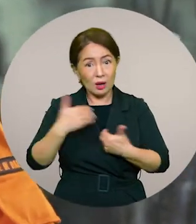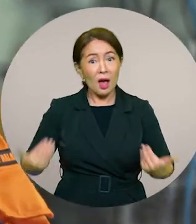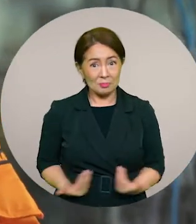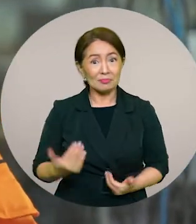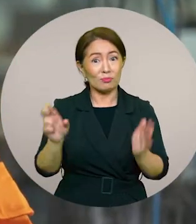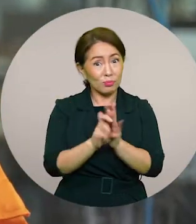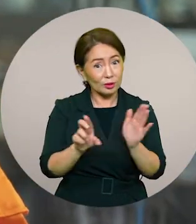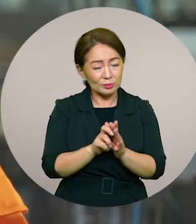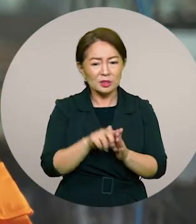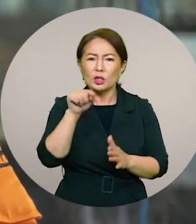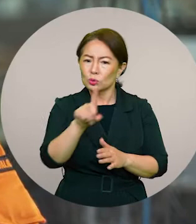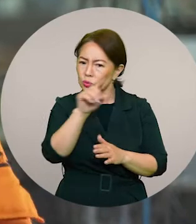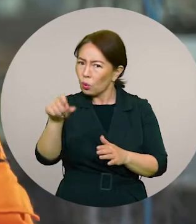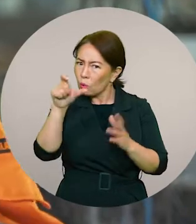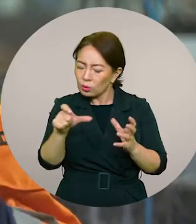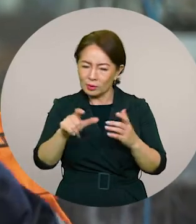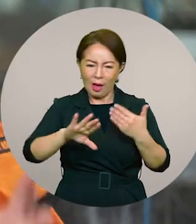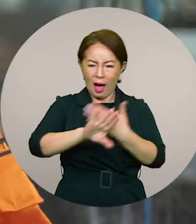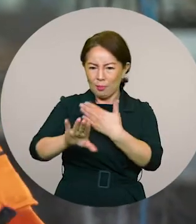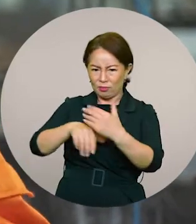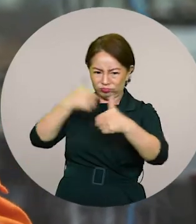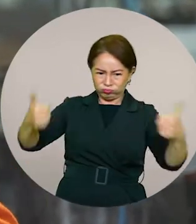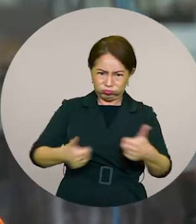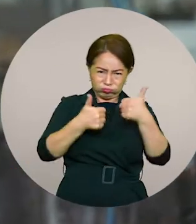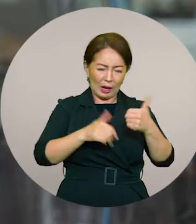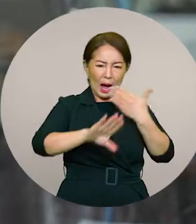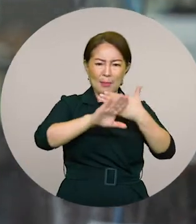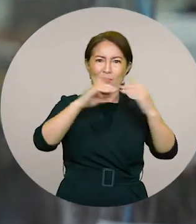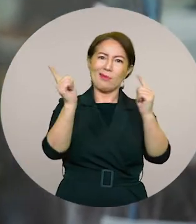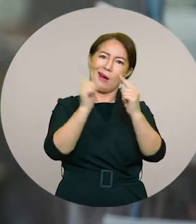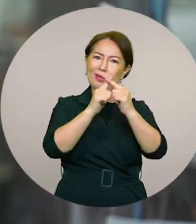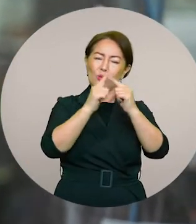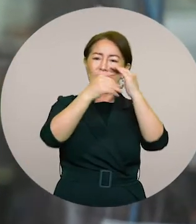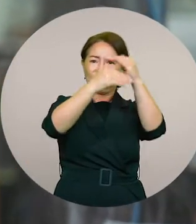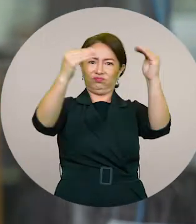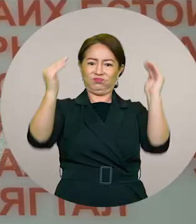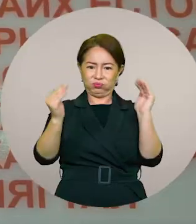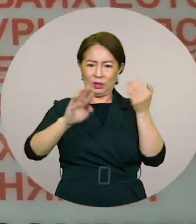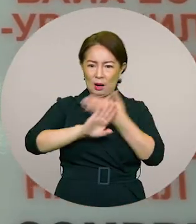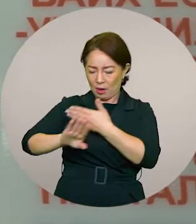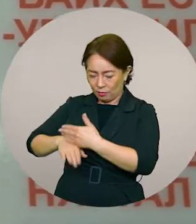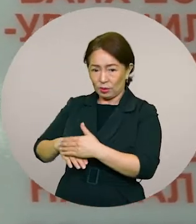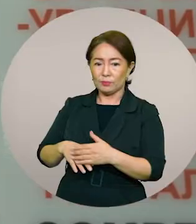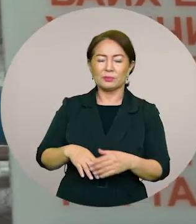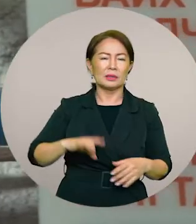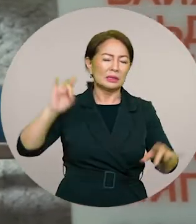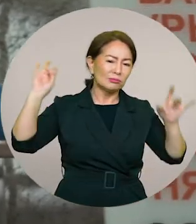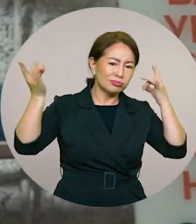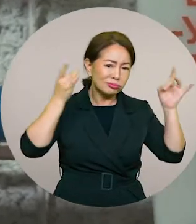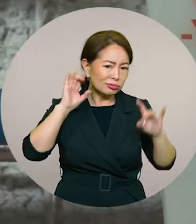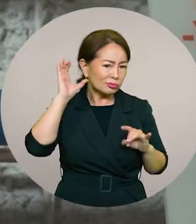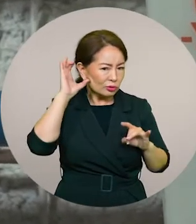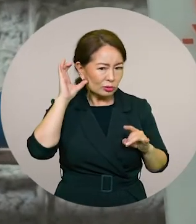утгаараа бол яа нэгэн аюул ослоос хамгаалахын тулд илүү давхар бэхэлгээтэй ийм одоо баталгаатай байдаг байна. За тэгээ энэ чимээ сонсогдох юм